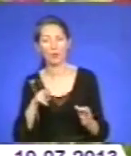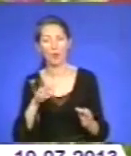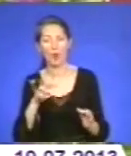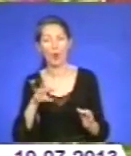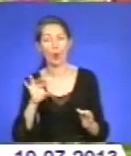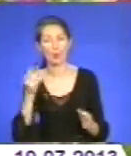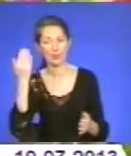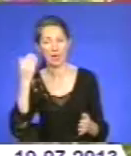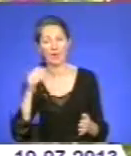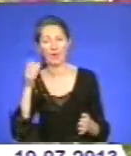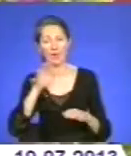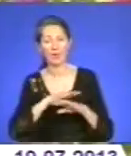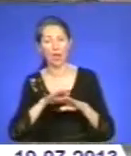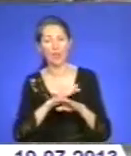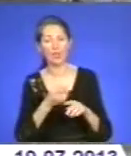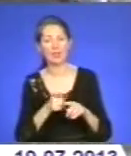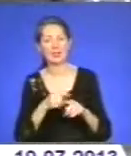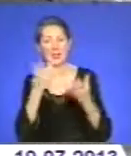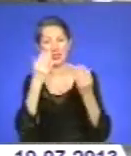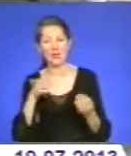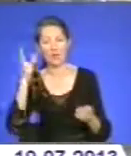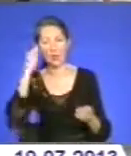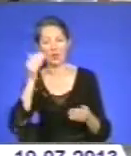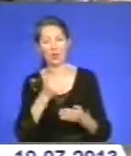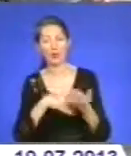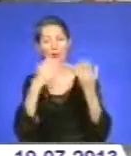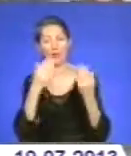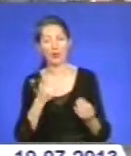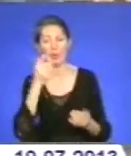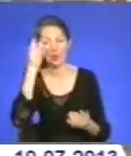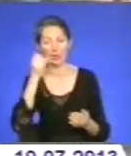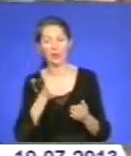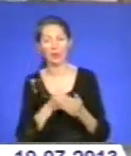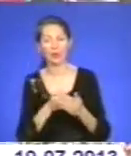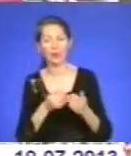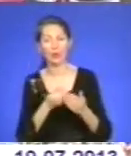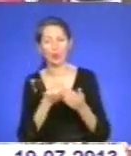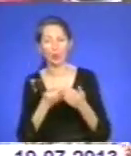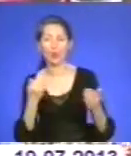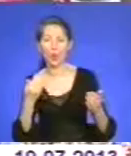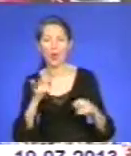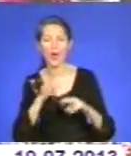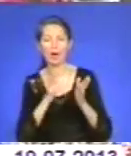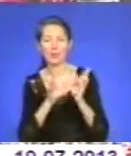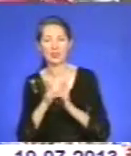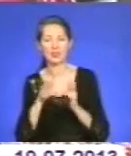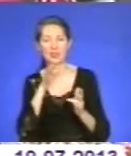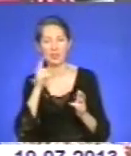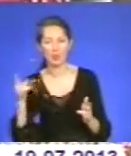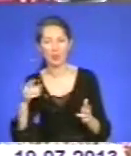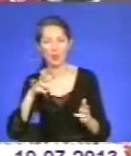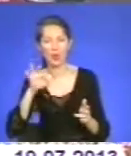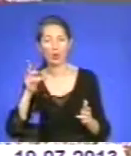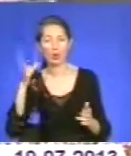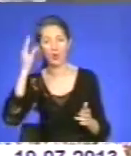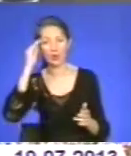Здавна в народі цей день вважався останнім днем літа, тому в дохристиянські часи Мокрину вважали дочкою богині осені. Коли Мокрина прийде з дощем,